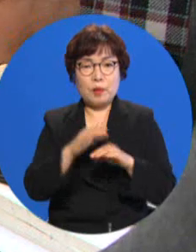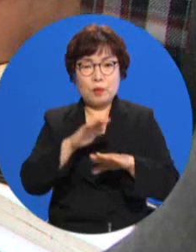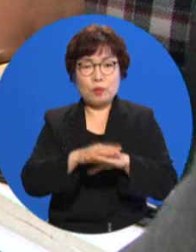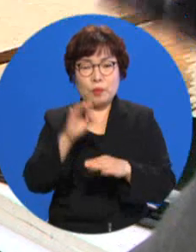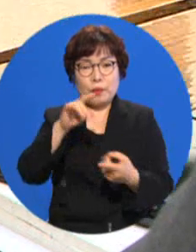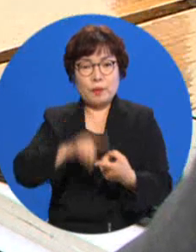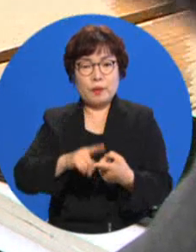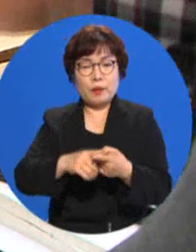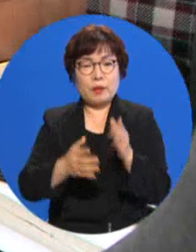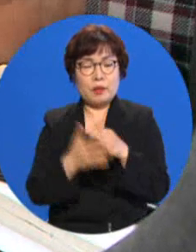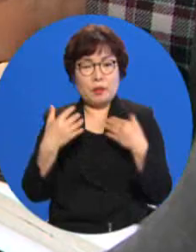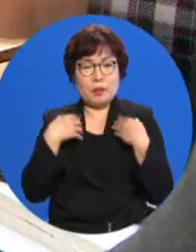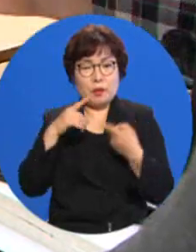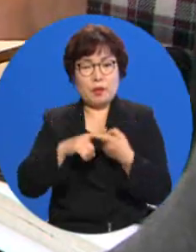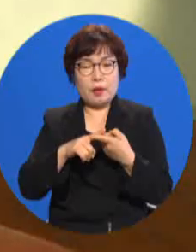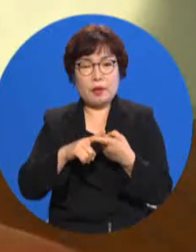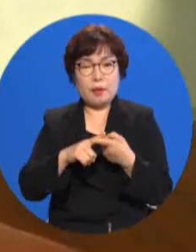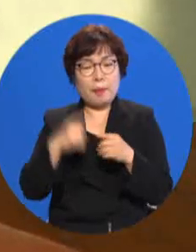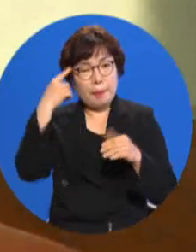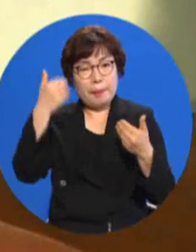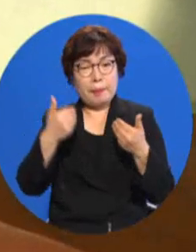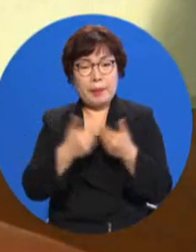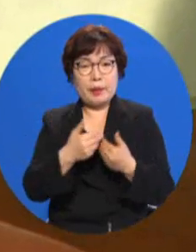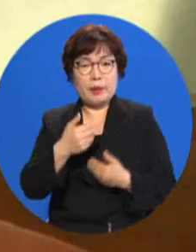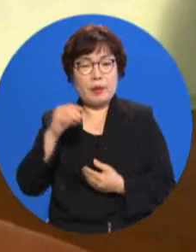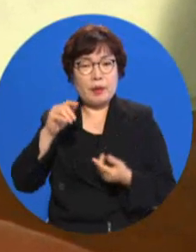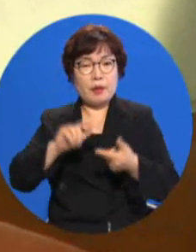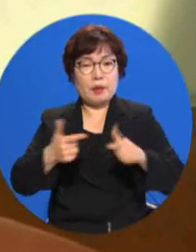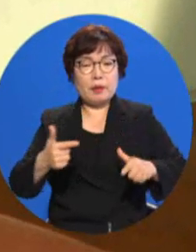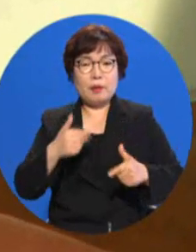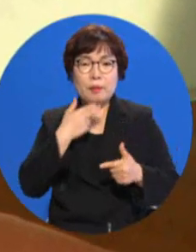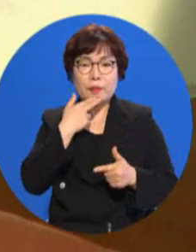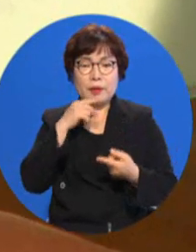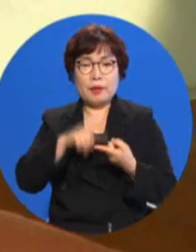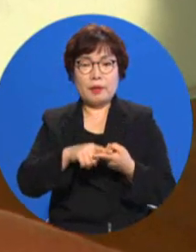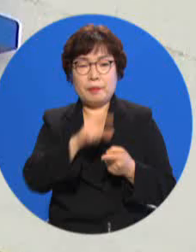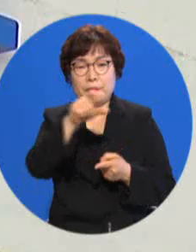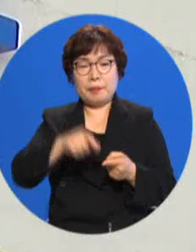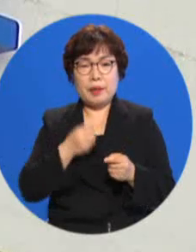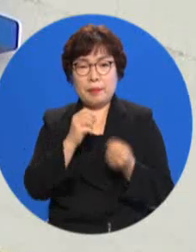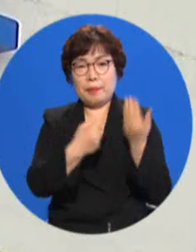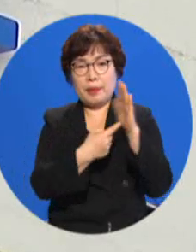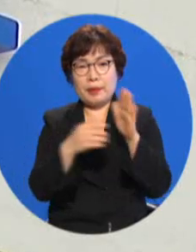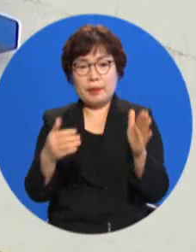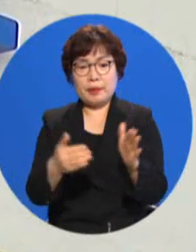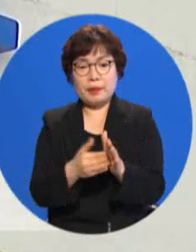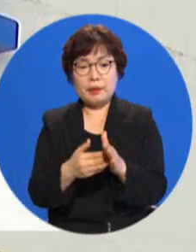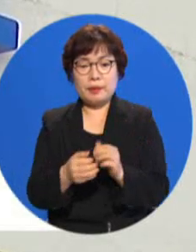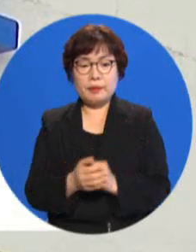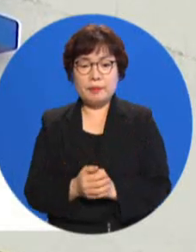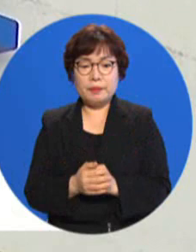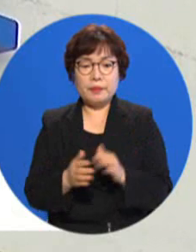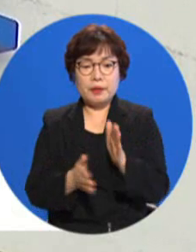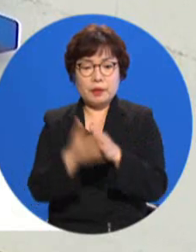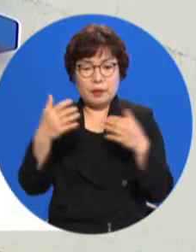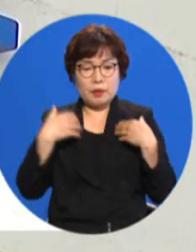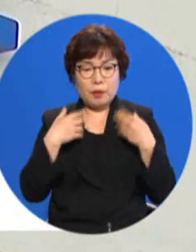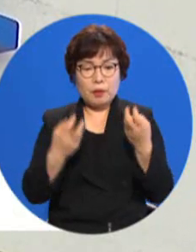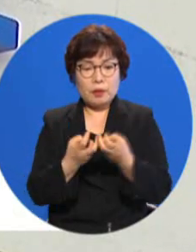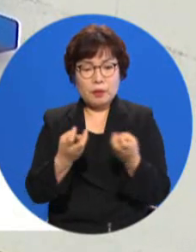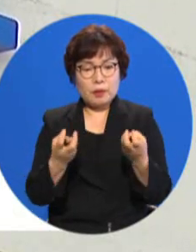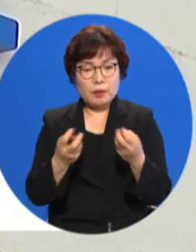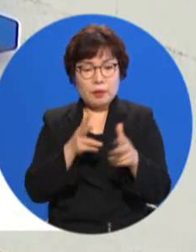농민수당을 지급하는 데 반대하지 않겠다는 뜻을 간접적으로 내비쳤습니다. 지자체의